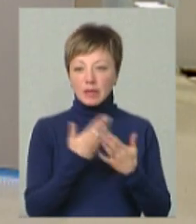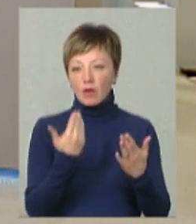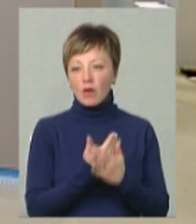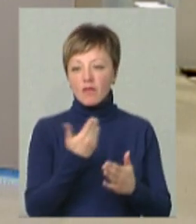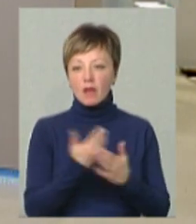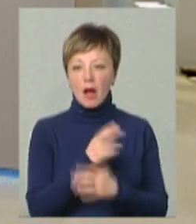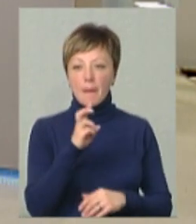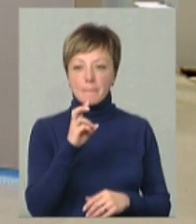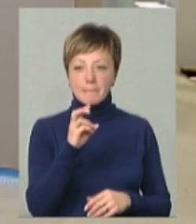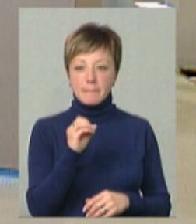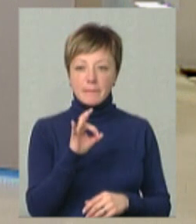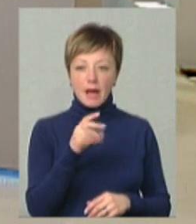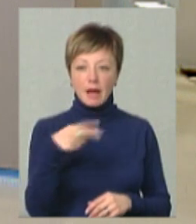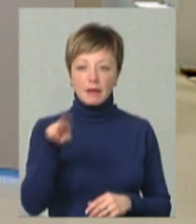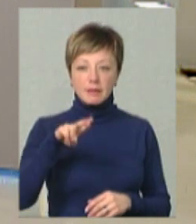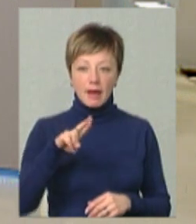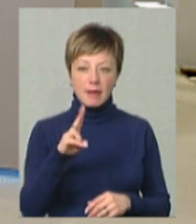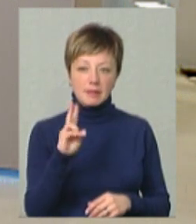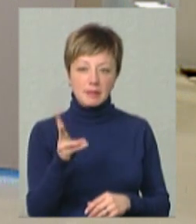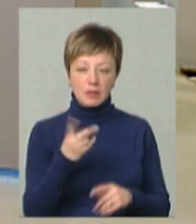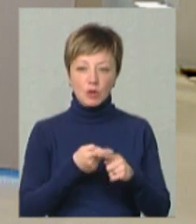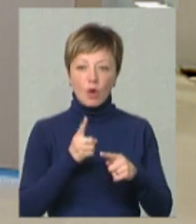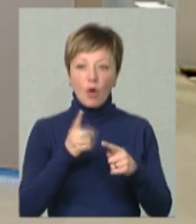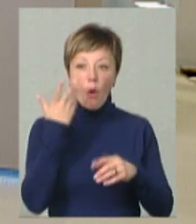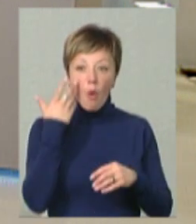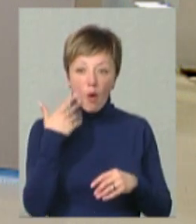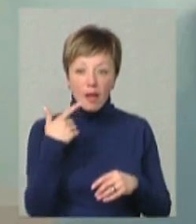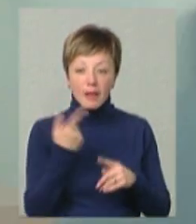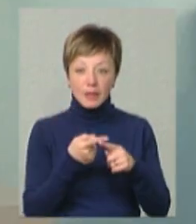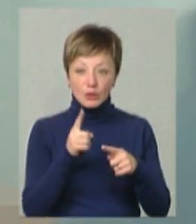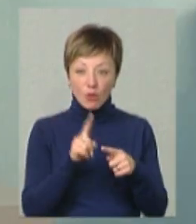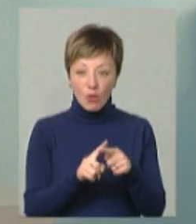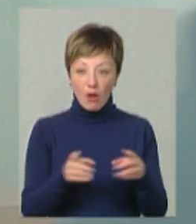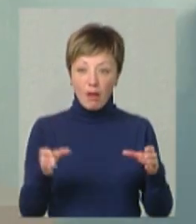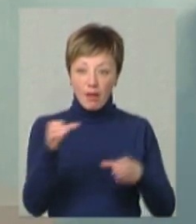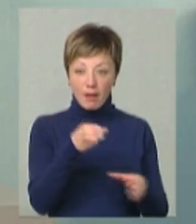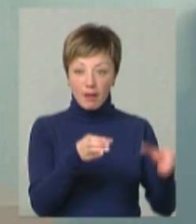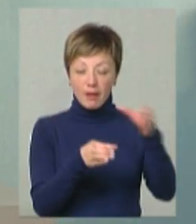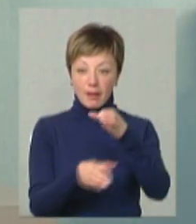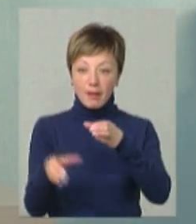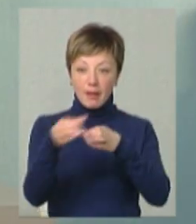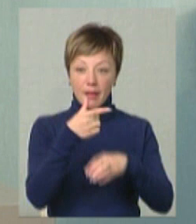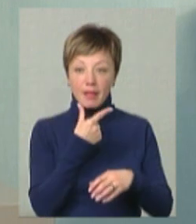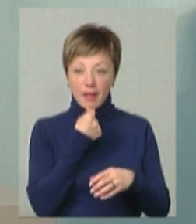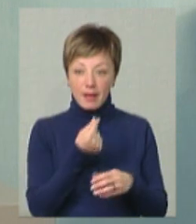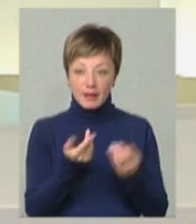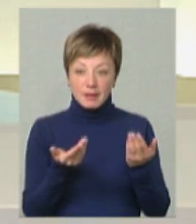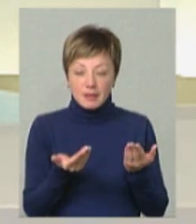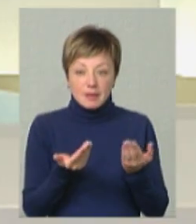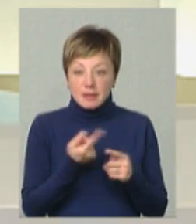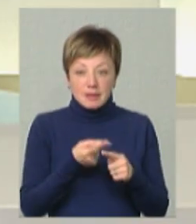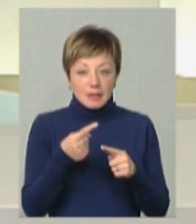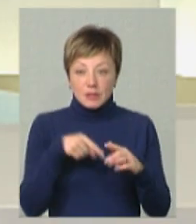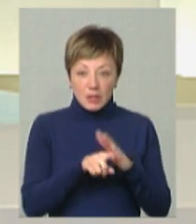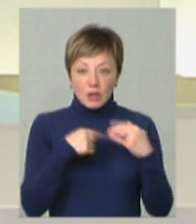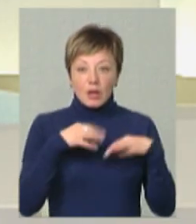з Бердянська, коли оцього ідола з трьох частин цементом саме з'єднали, так, це означає